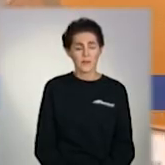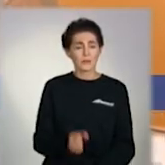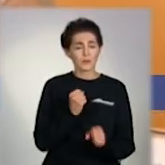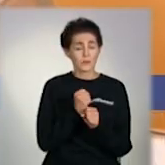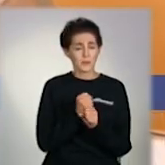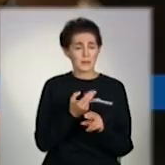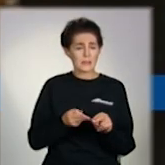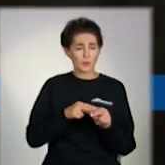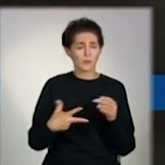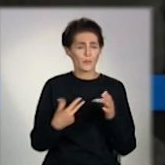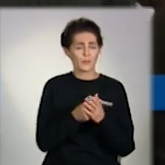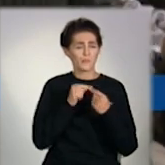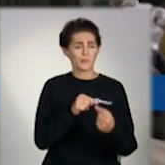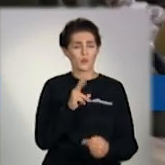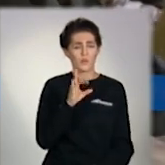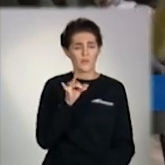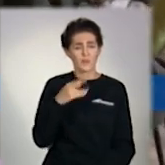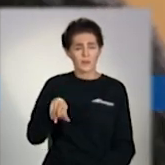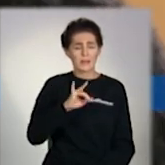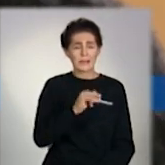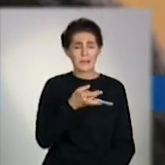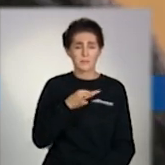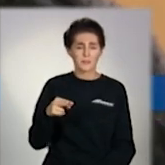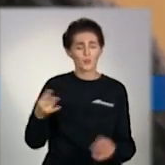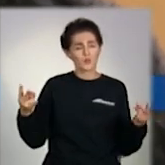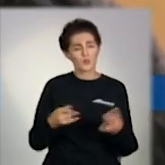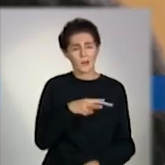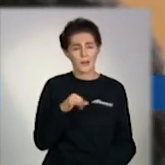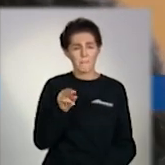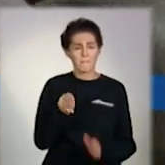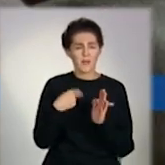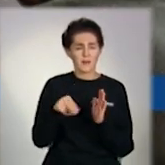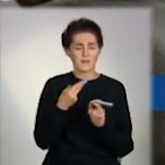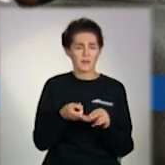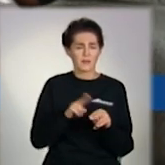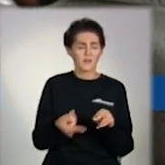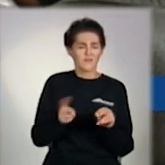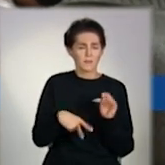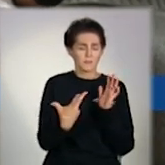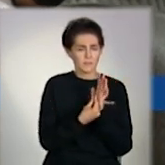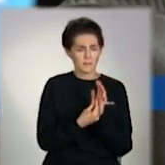Зробити щеплення проти ковіду, а потім ще й від грипу. Чи потрібна перерва між двома уколами?